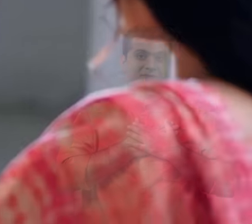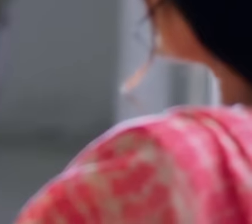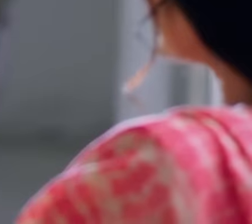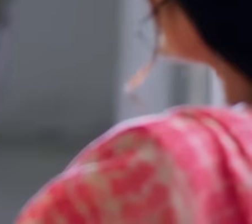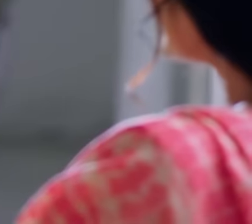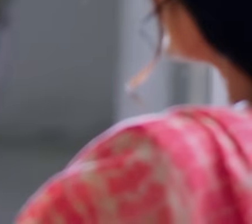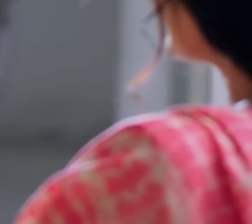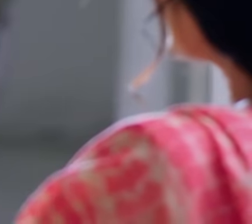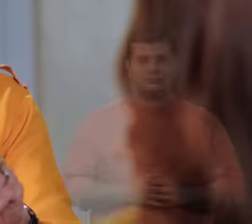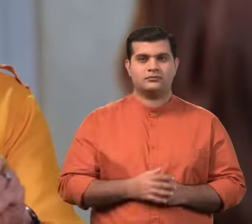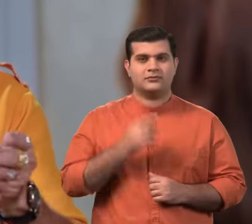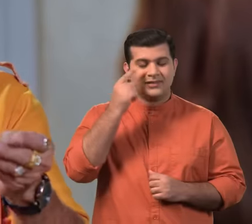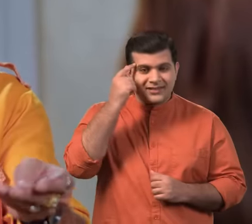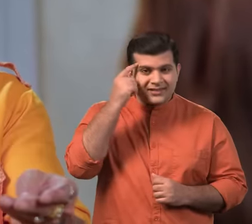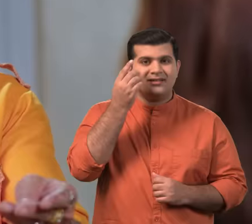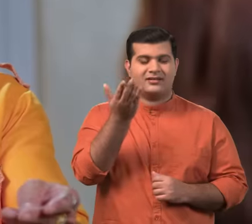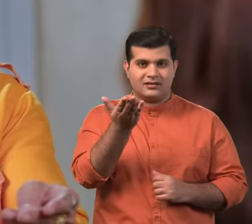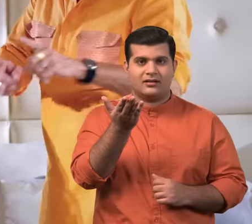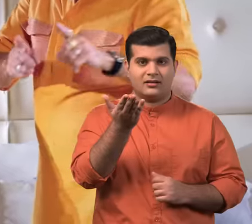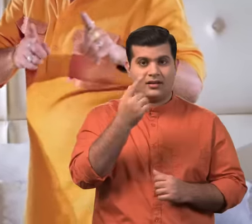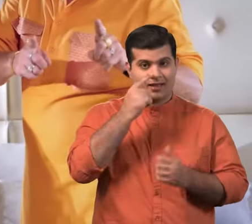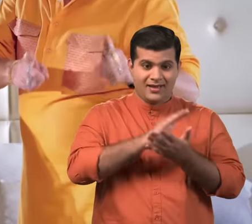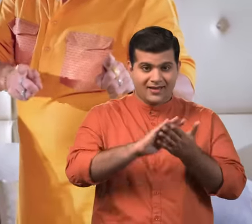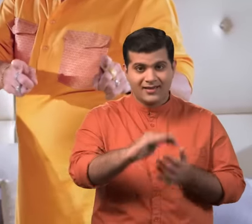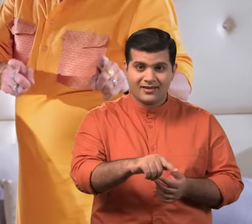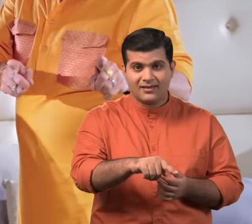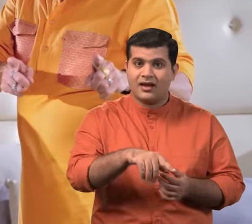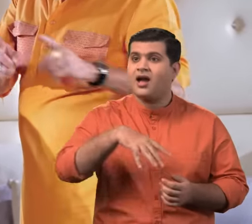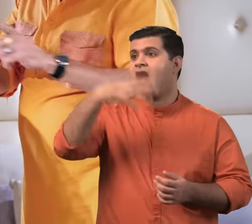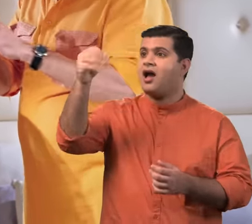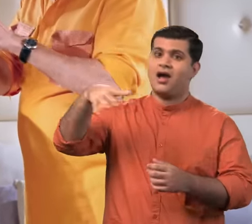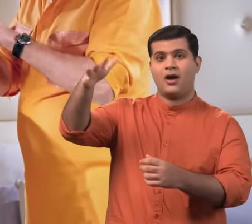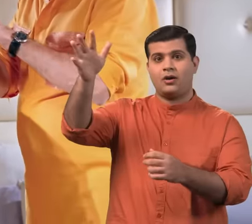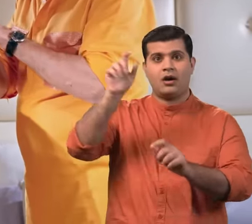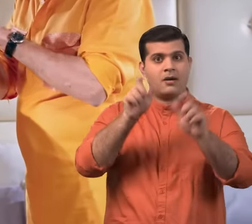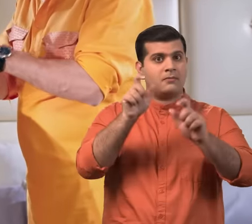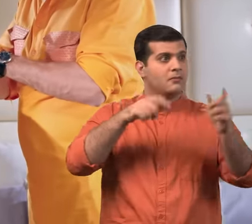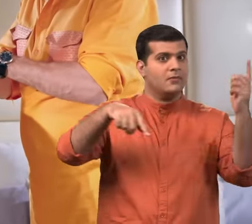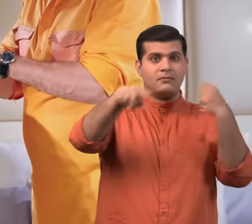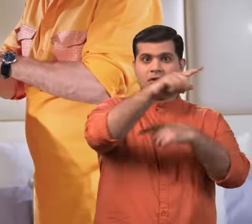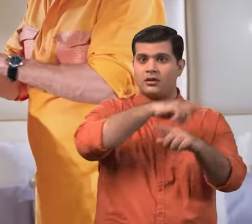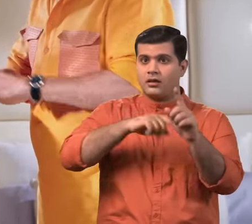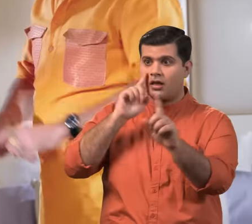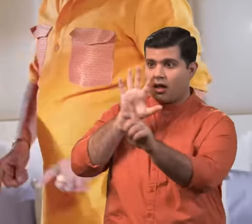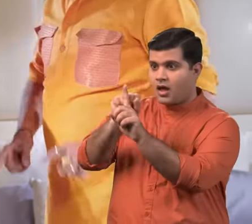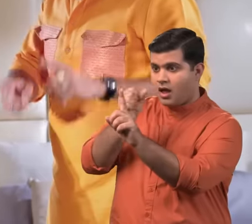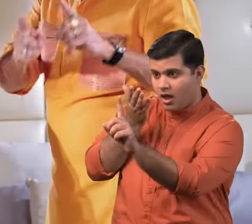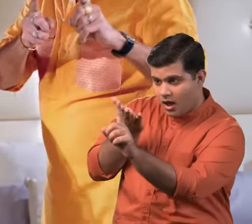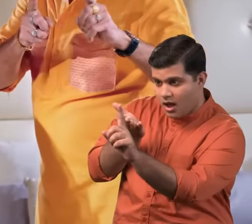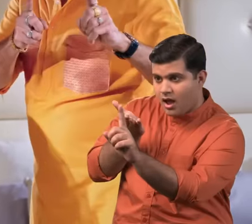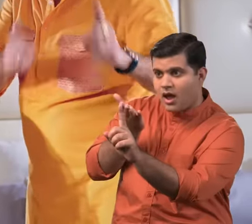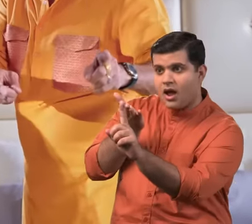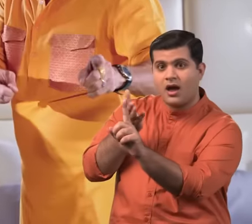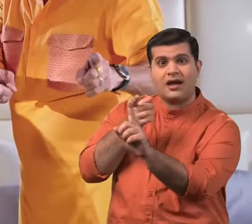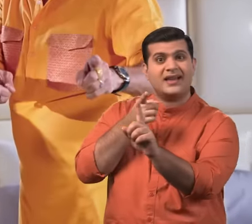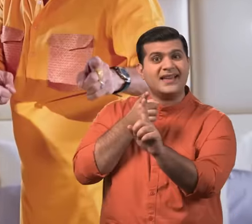गया। मेरा सोच यार, हमारी हीर बाहर जाएगी, चचाई